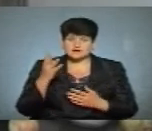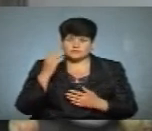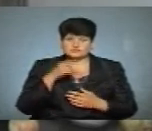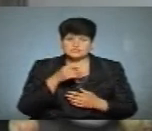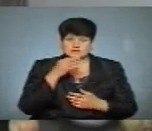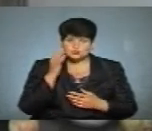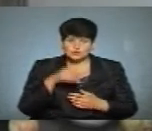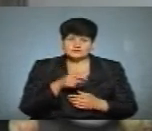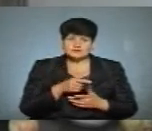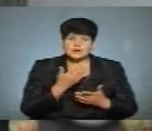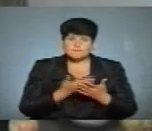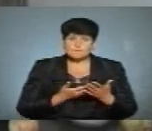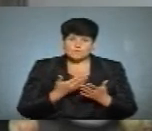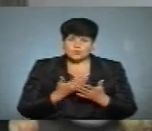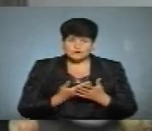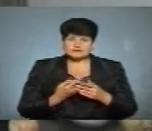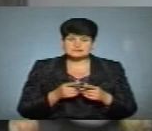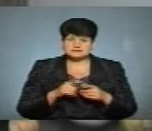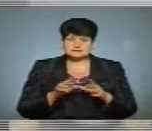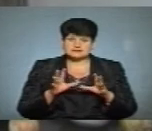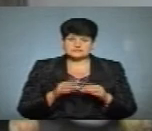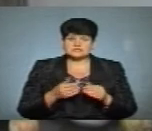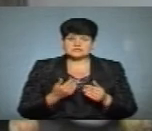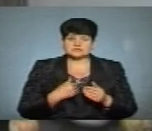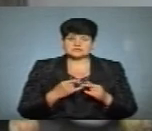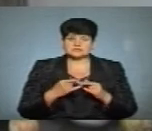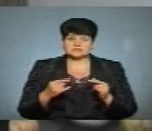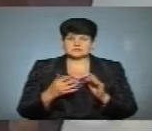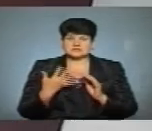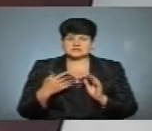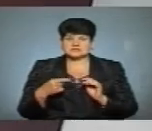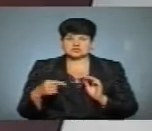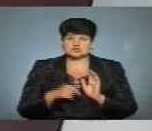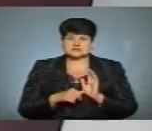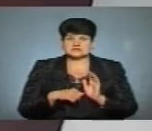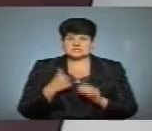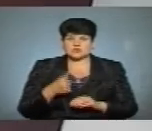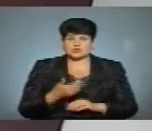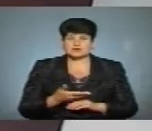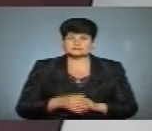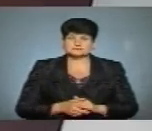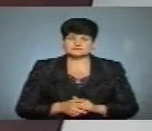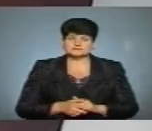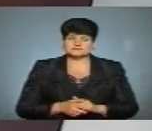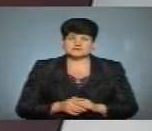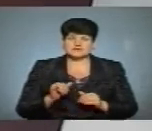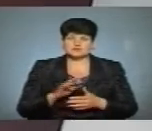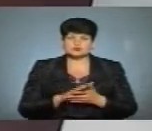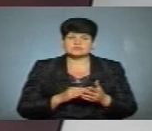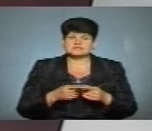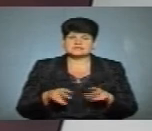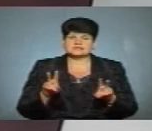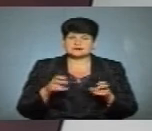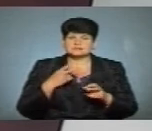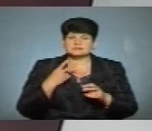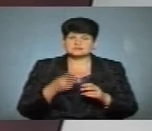її поради, от в принципі усе влягло в нашу основу. 50-60 роки так. І продовження цієї теми